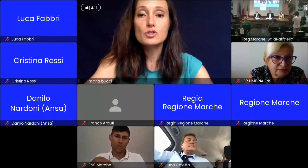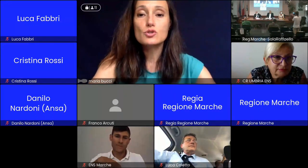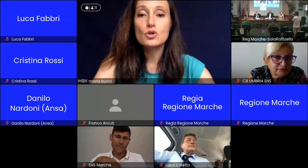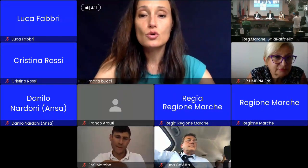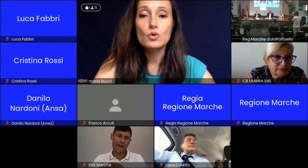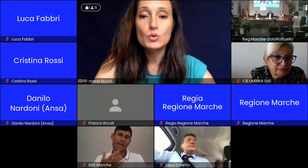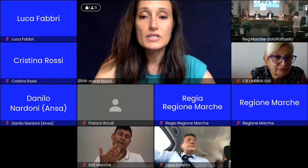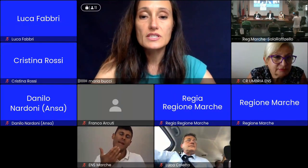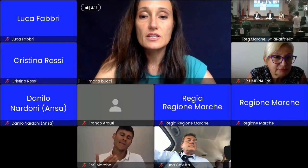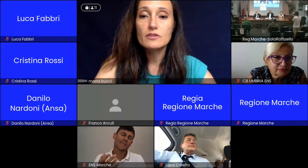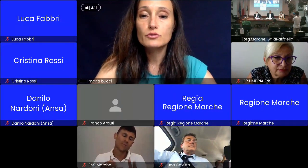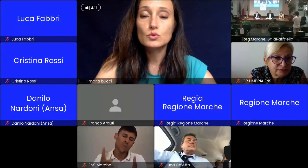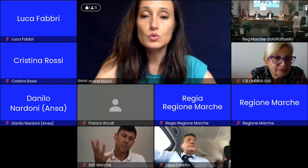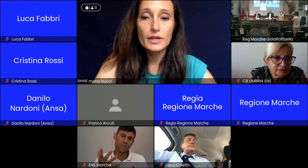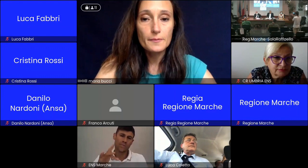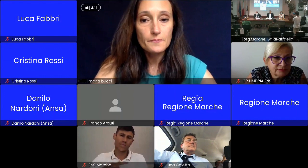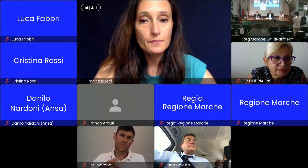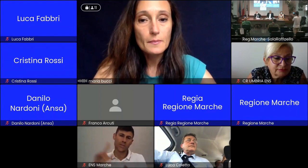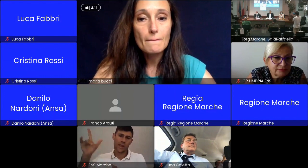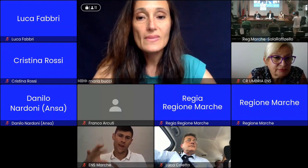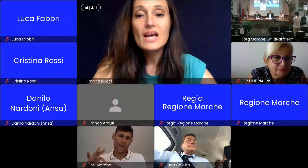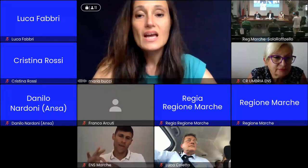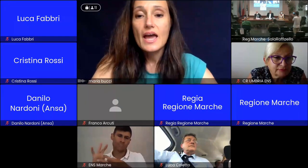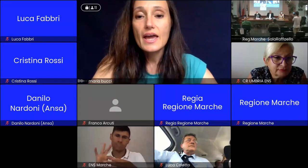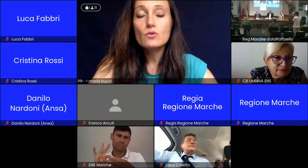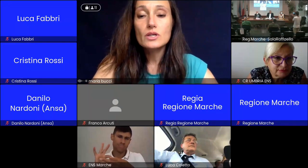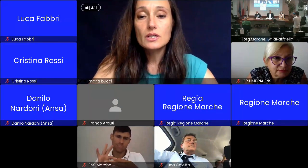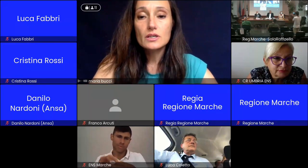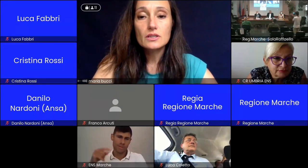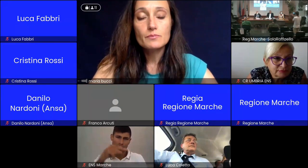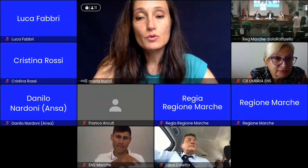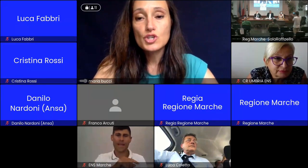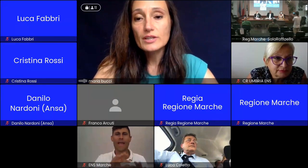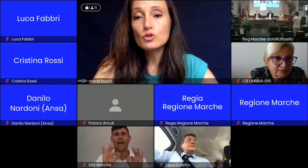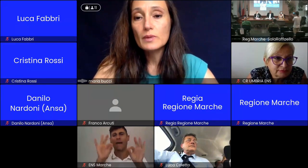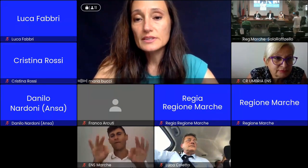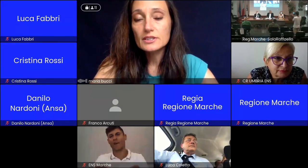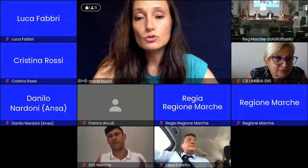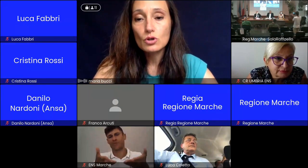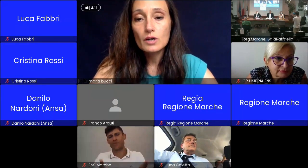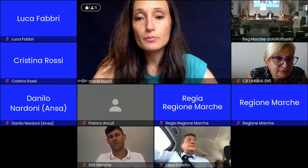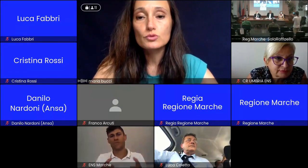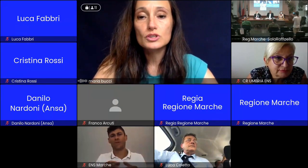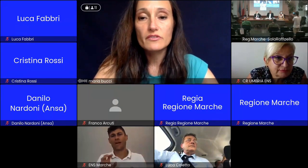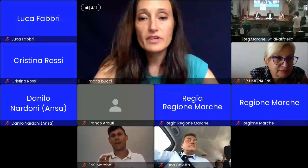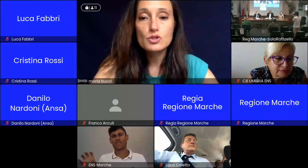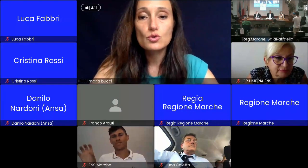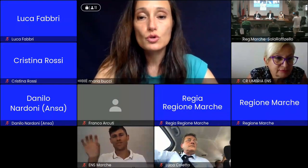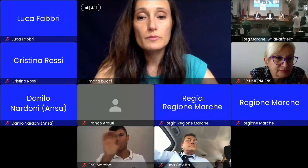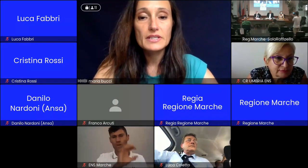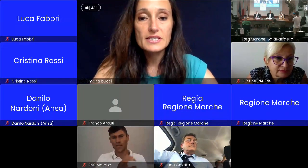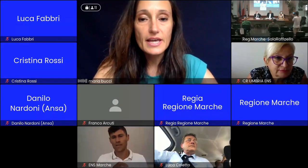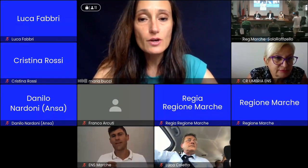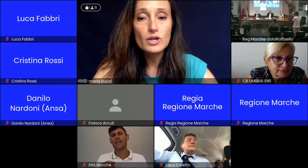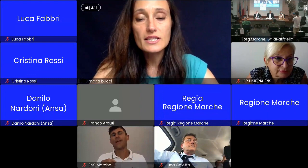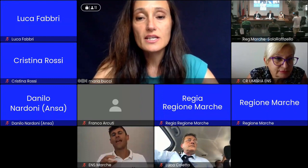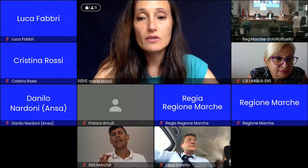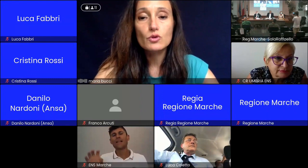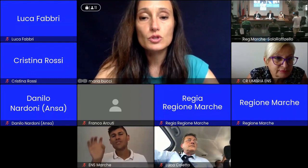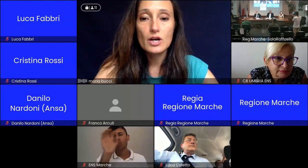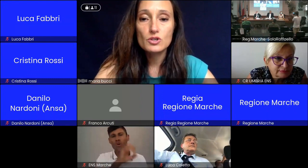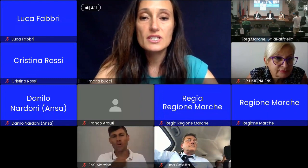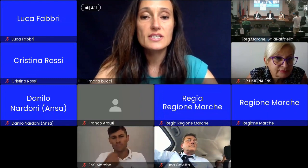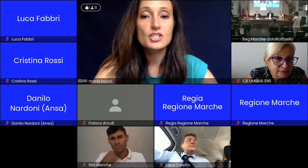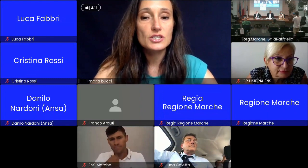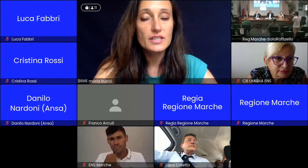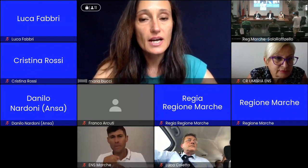avanti verso conquiste future. È un progetto bandito appunto attraverso il Ministero, grazie al